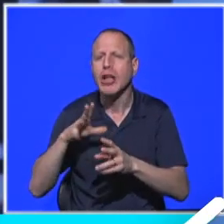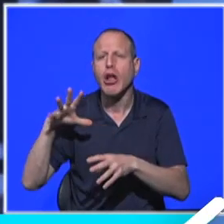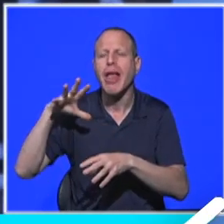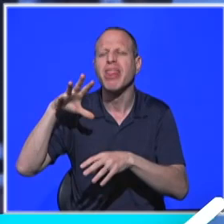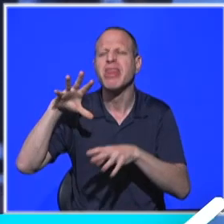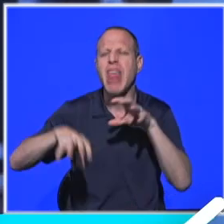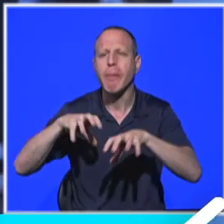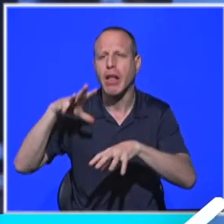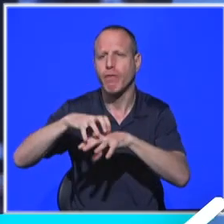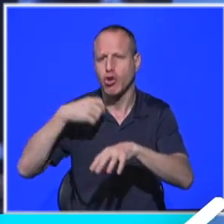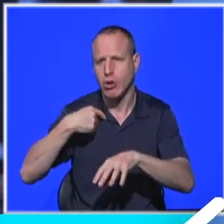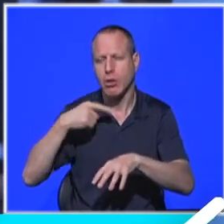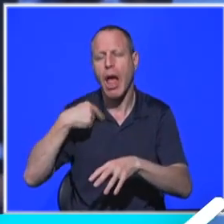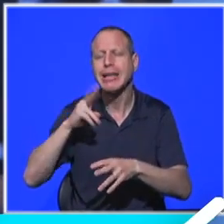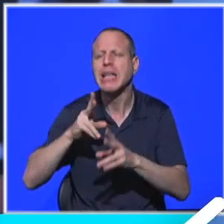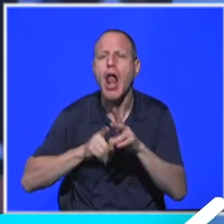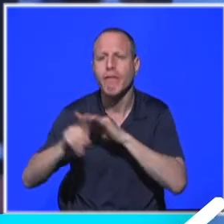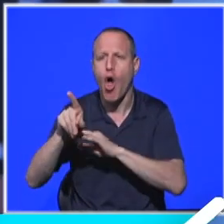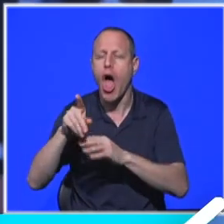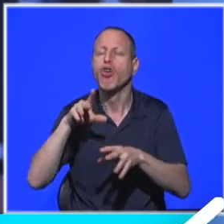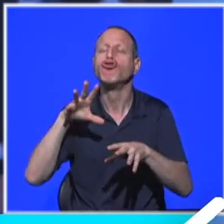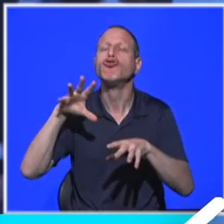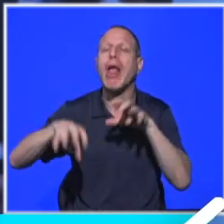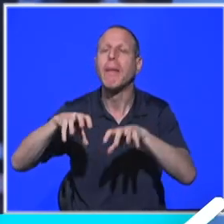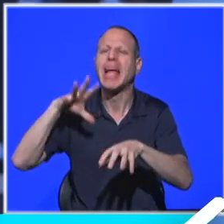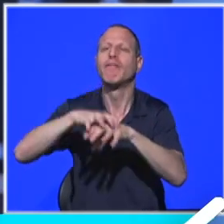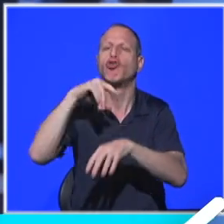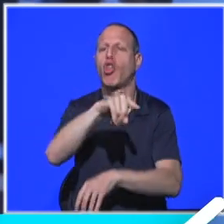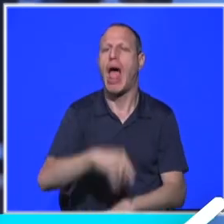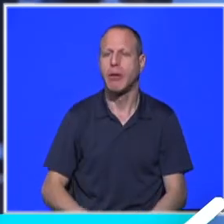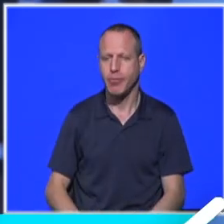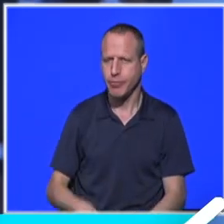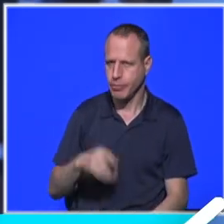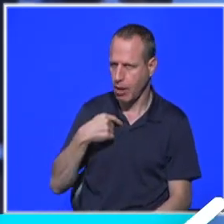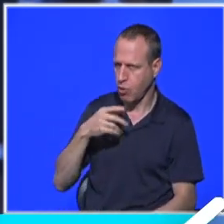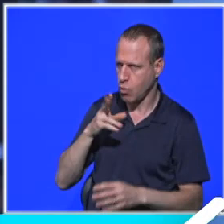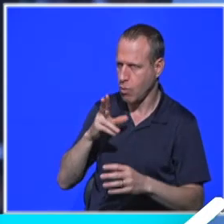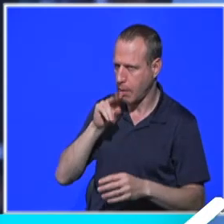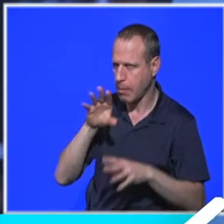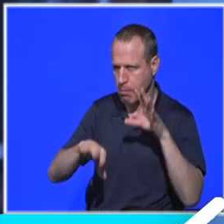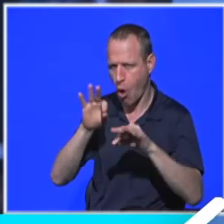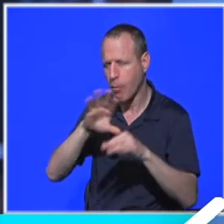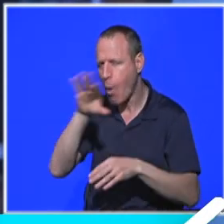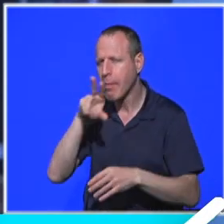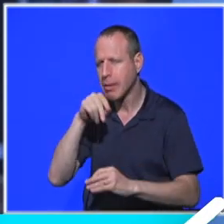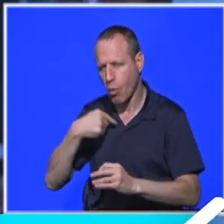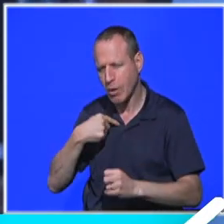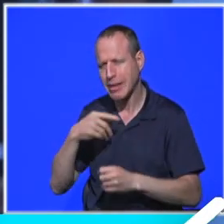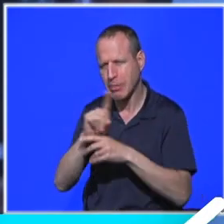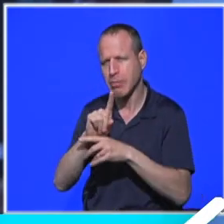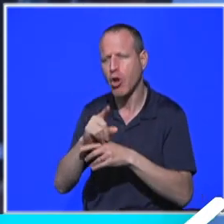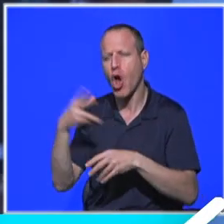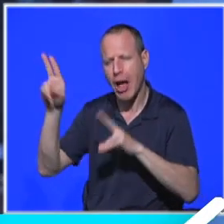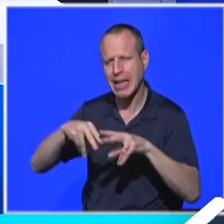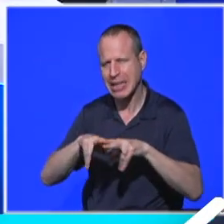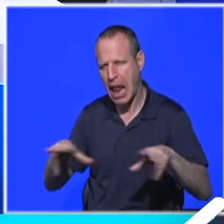גם על הנאה בעין, אנחנו רוצים להניע בוחרים. אני, אתה יודע, כולם דיברו איתי בזמנו, כשחזרתי לארץ, עשיתי דוקטורט על בחירות,